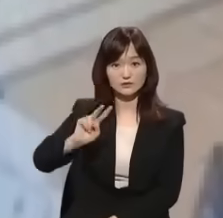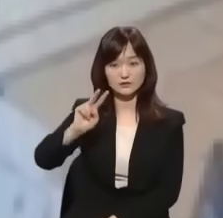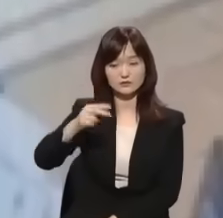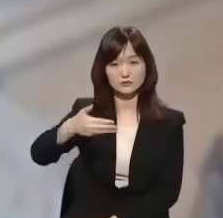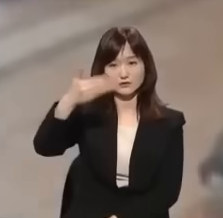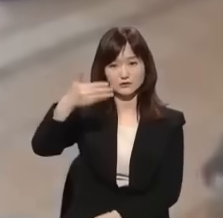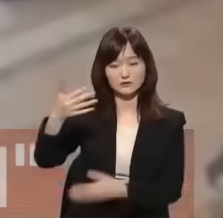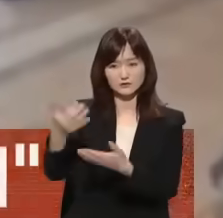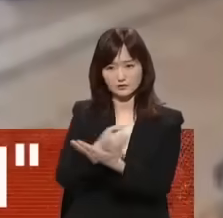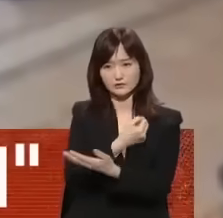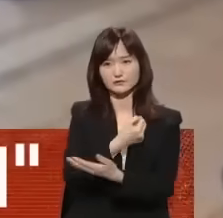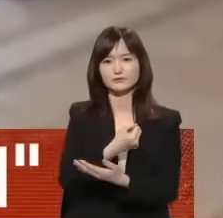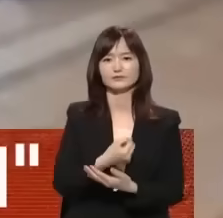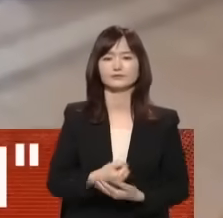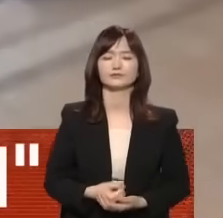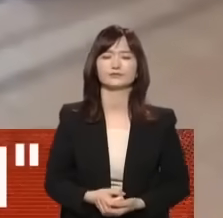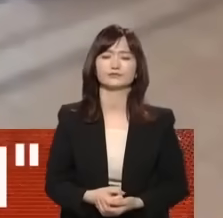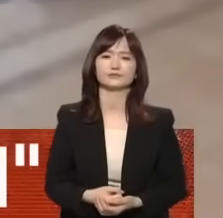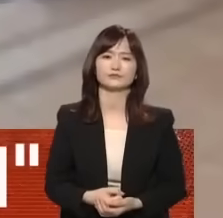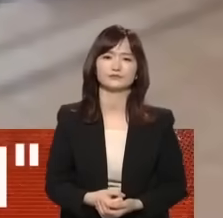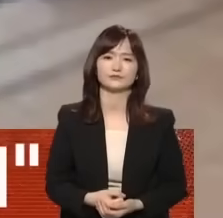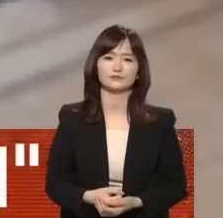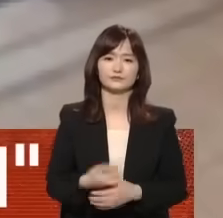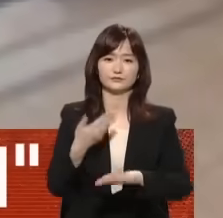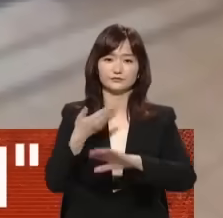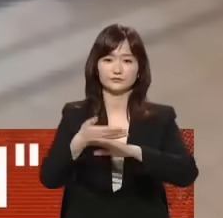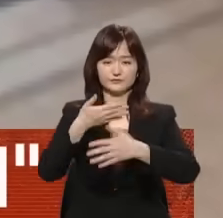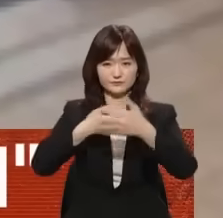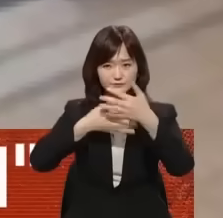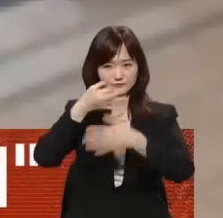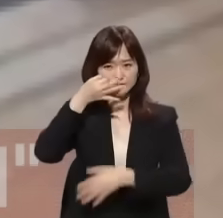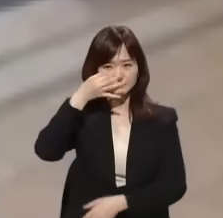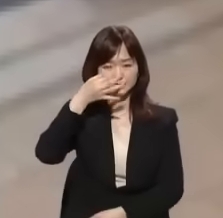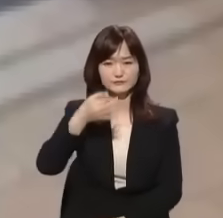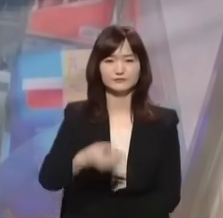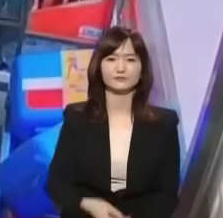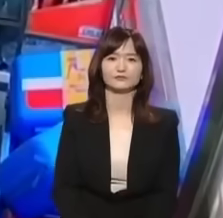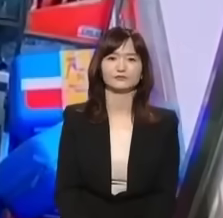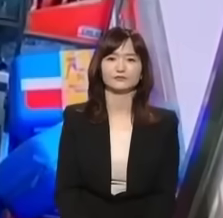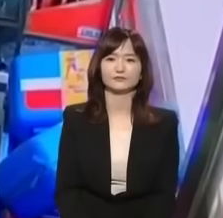확보해 갔습니다. 자, 또 다른 영상 만나보시죠.